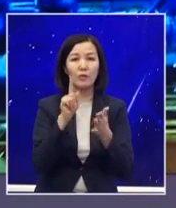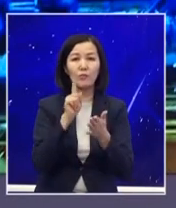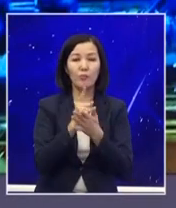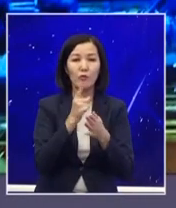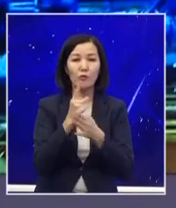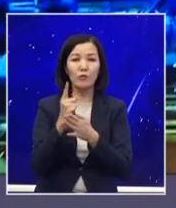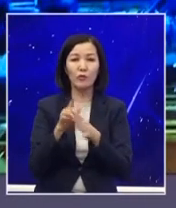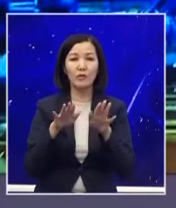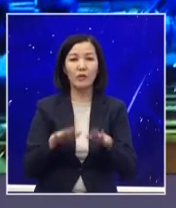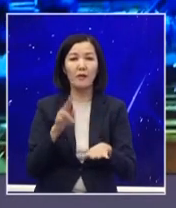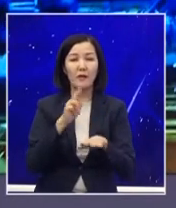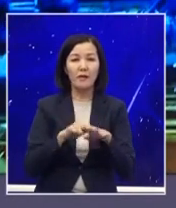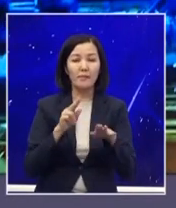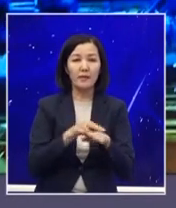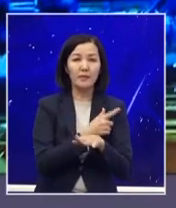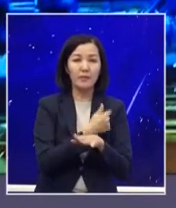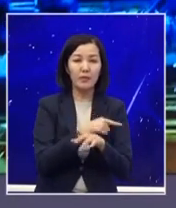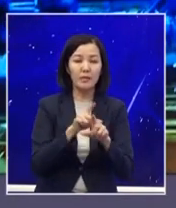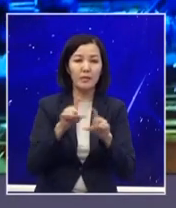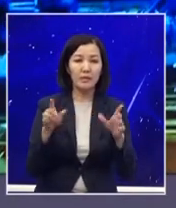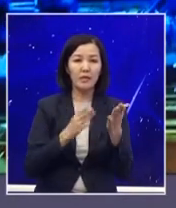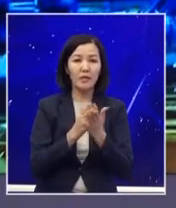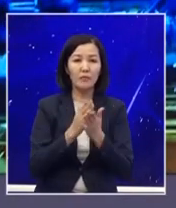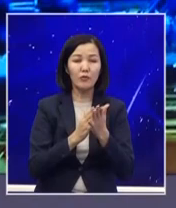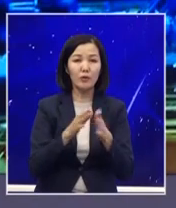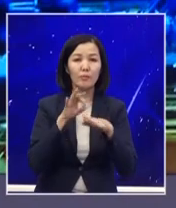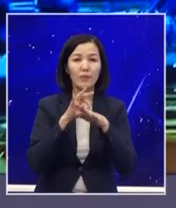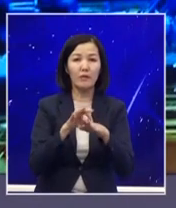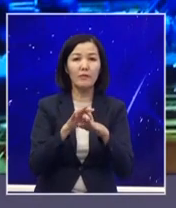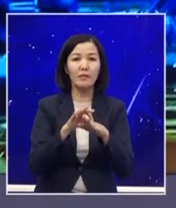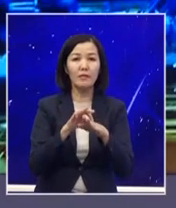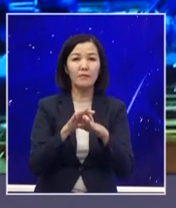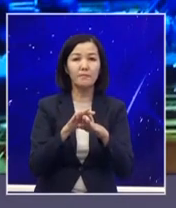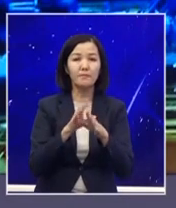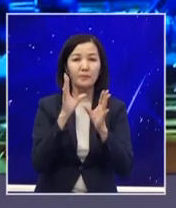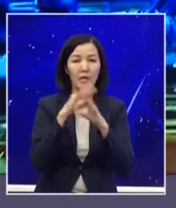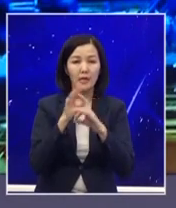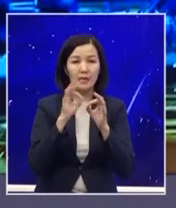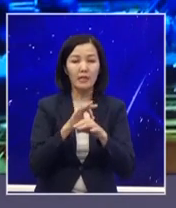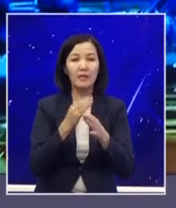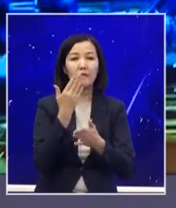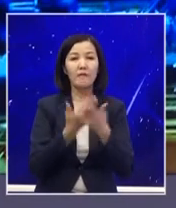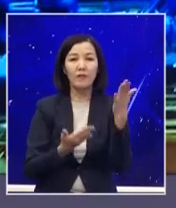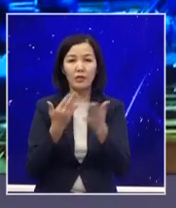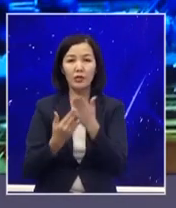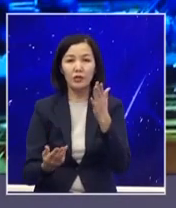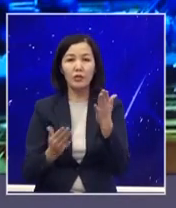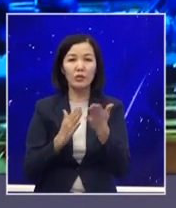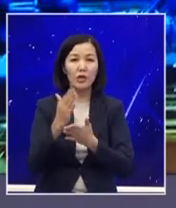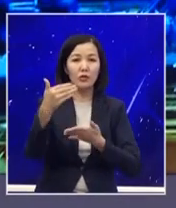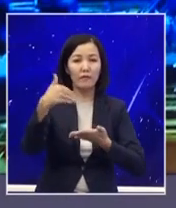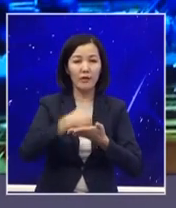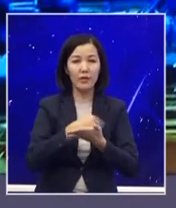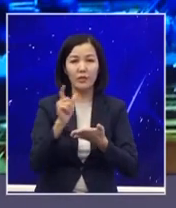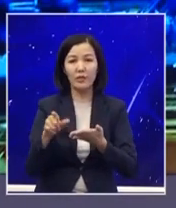из числа полицейских и медицинских работников. Они будут проводить бесконтактную термометрию и анкетирование въезжающих и